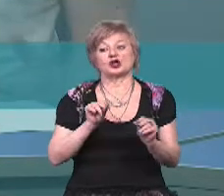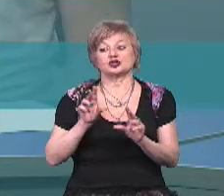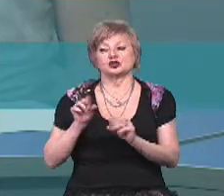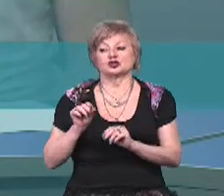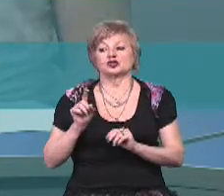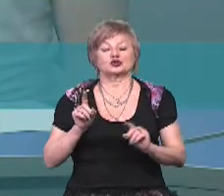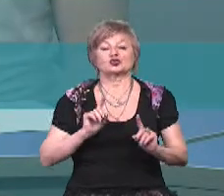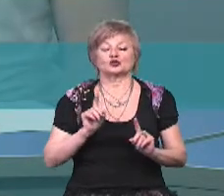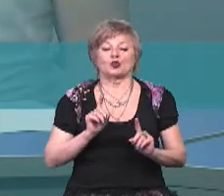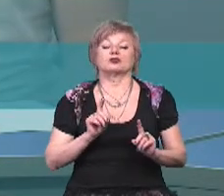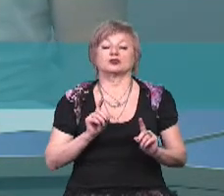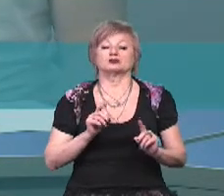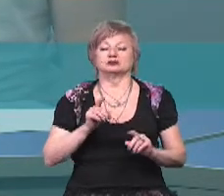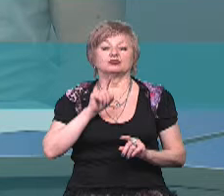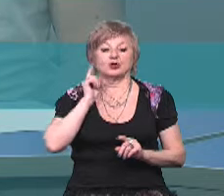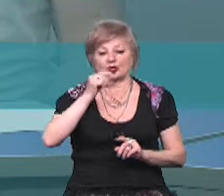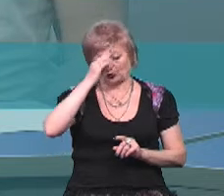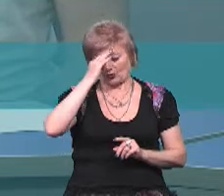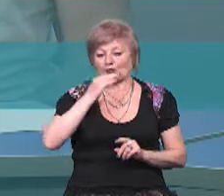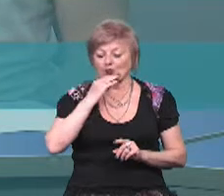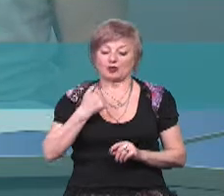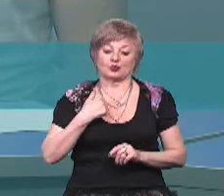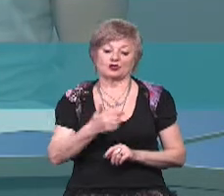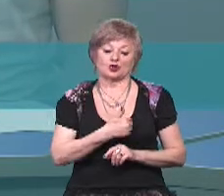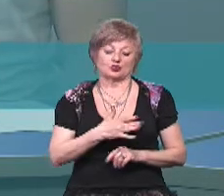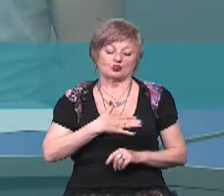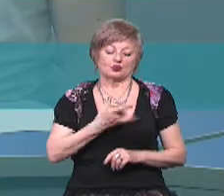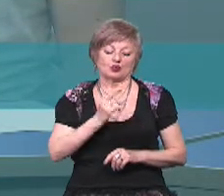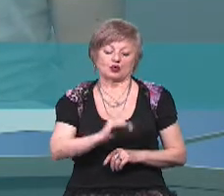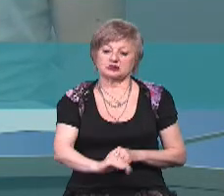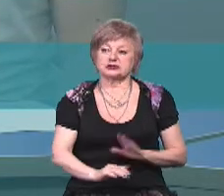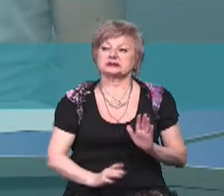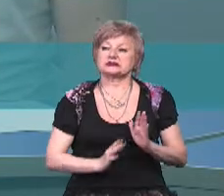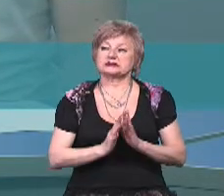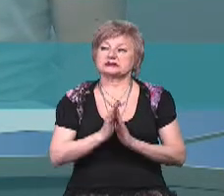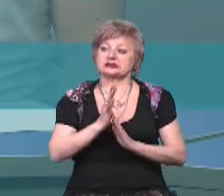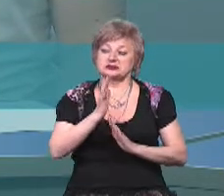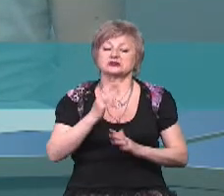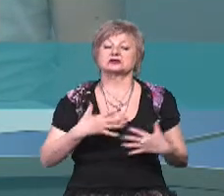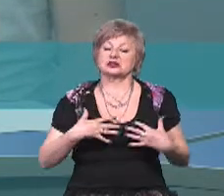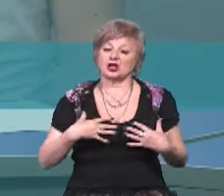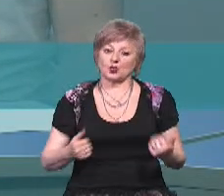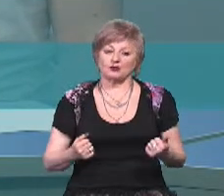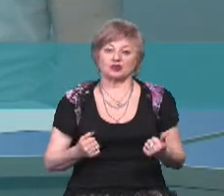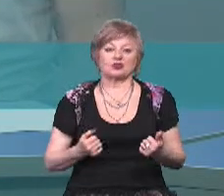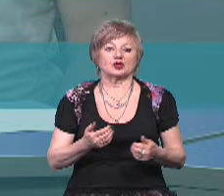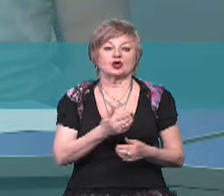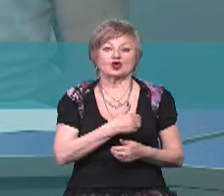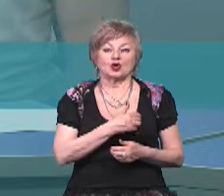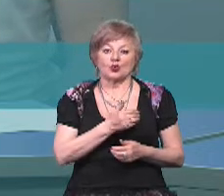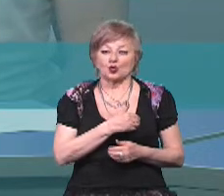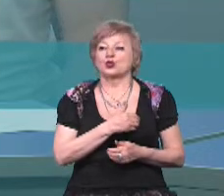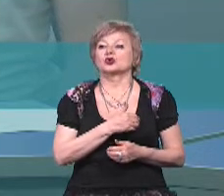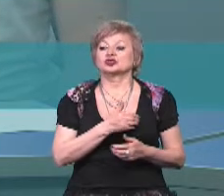після себе залишити. І як молодому батьку мені хочеться, щоб мій син і мої майбутні діти теж були здорові. Тому хочеться перебувати